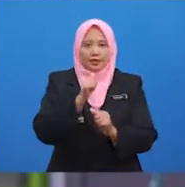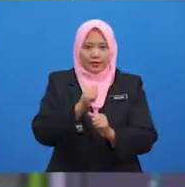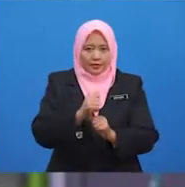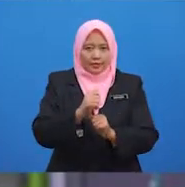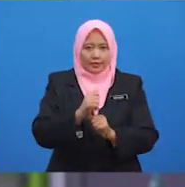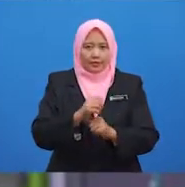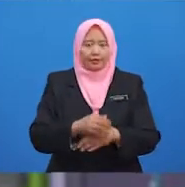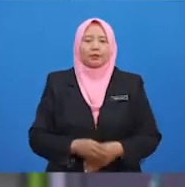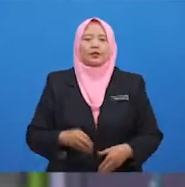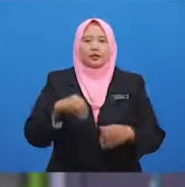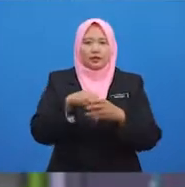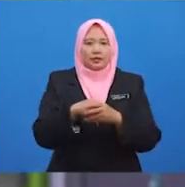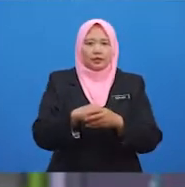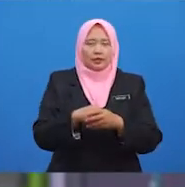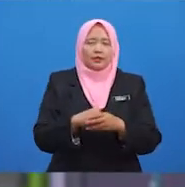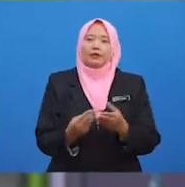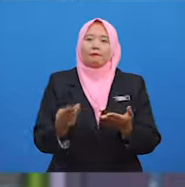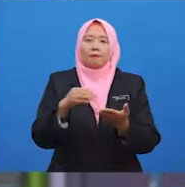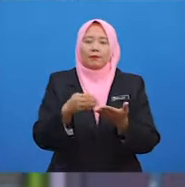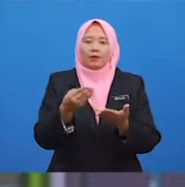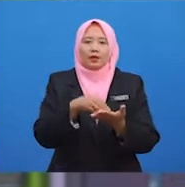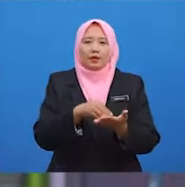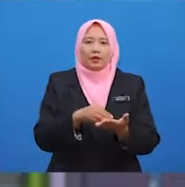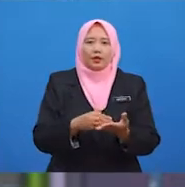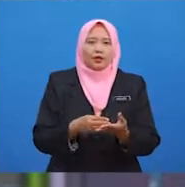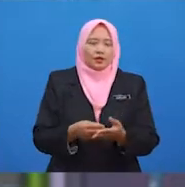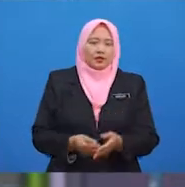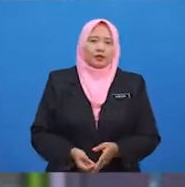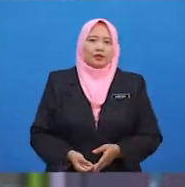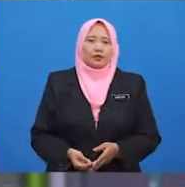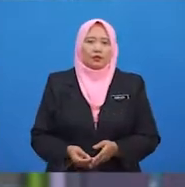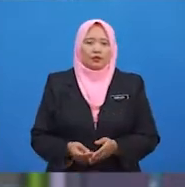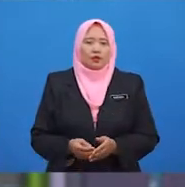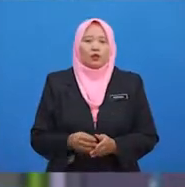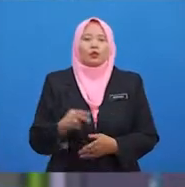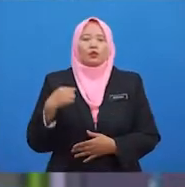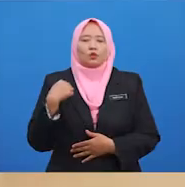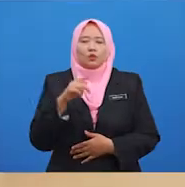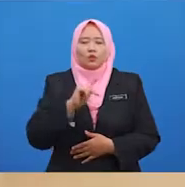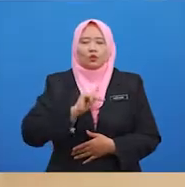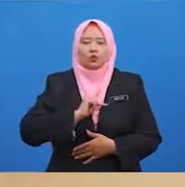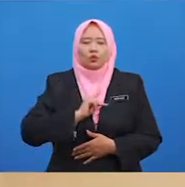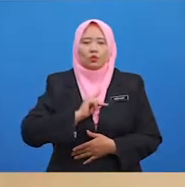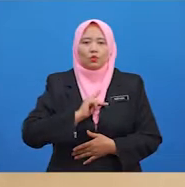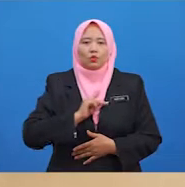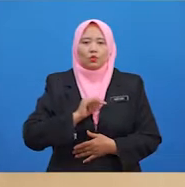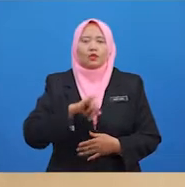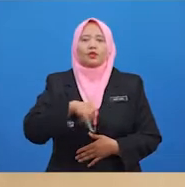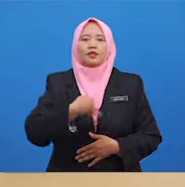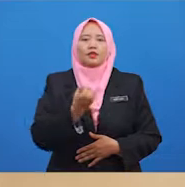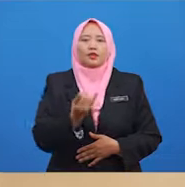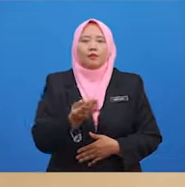ciptaan Allah dalam bait-bait puisi dalam sajak Ku Ingin Berterima Kasih. Cikgu